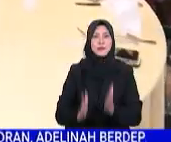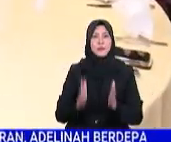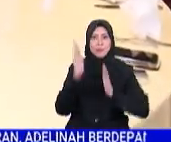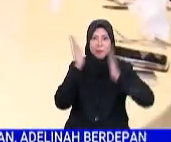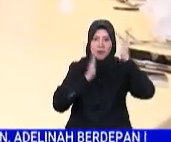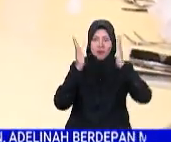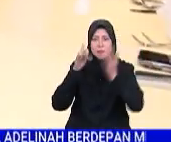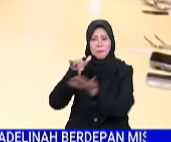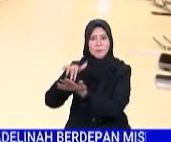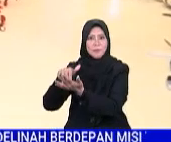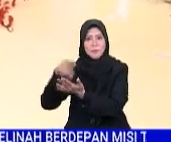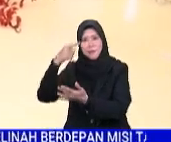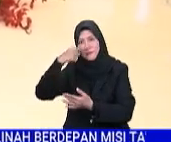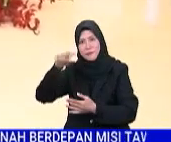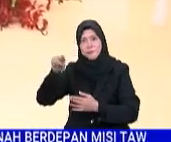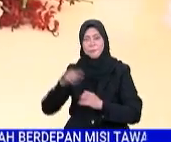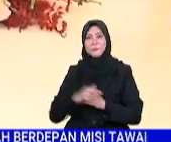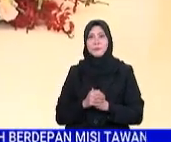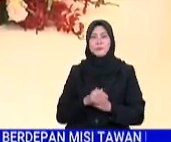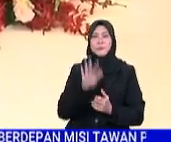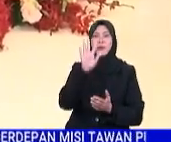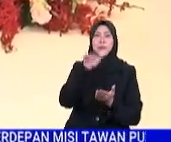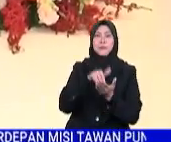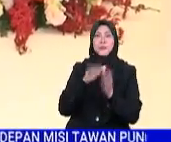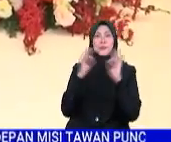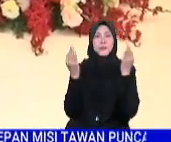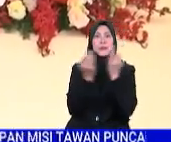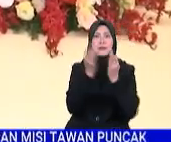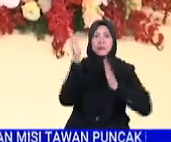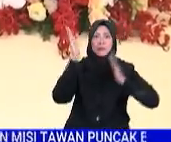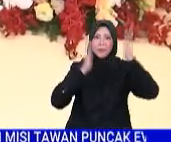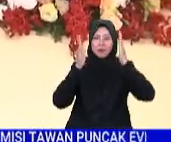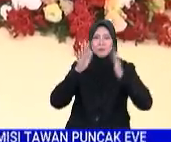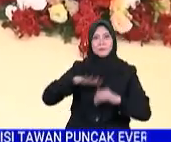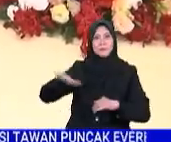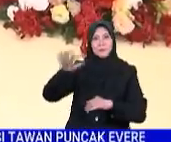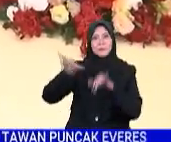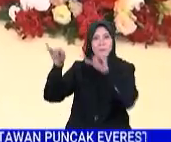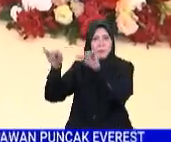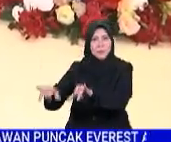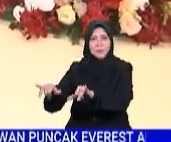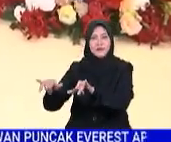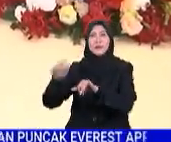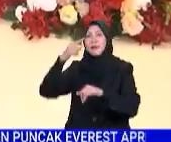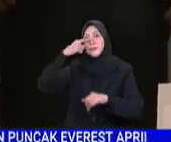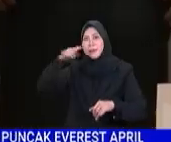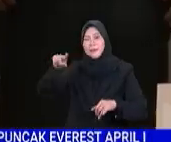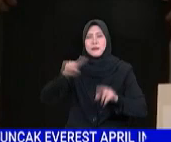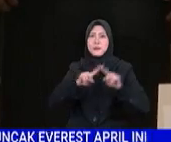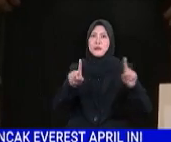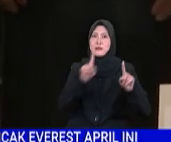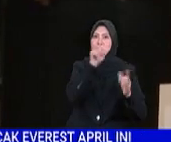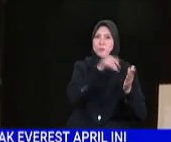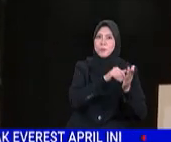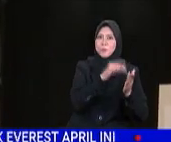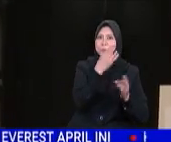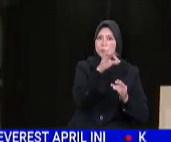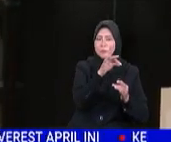menuntut di negara itu. Seramai 5,000 keluarga Malaysia dianggarkan menetap di seluruh Thailand, namun